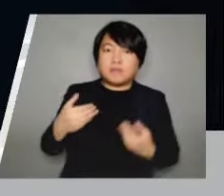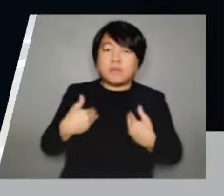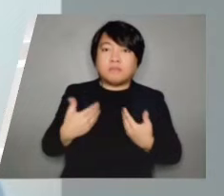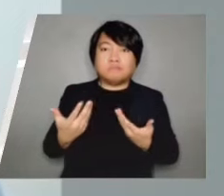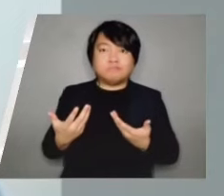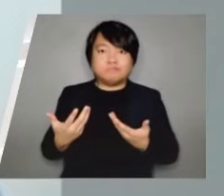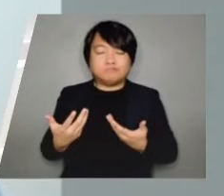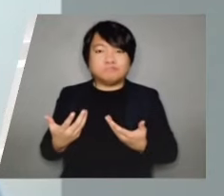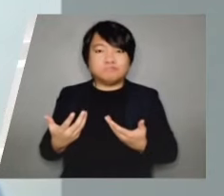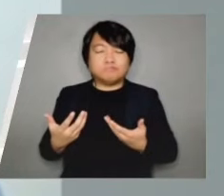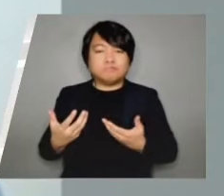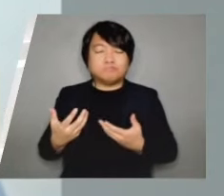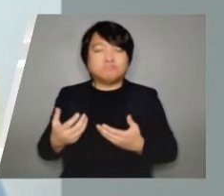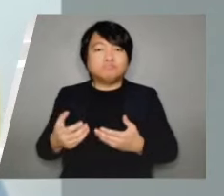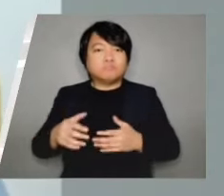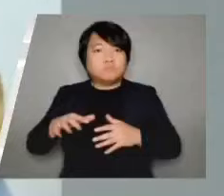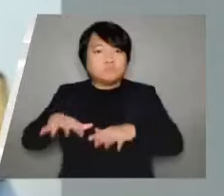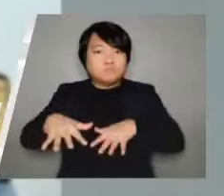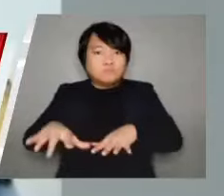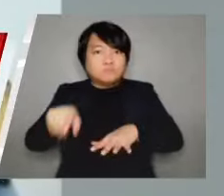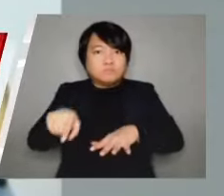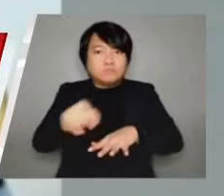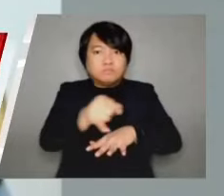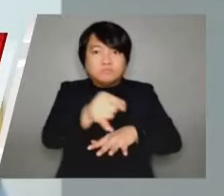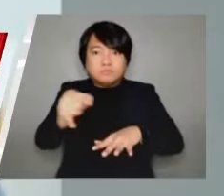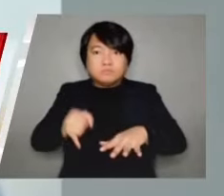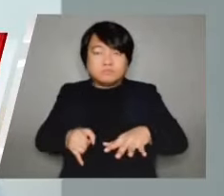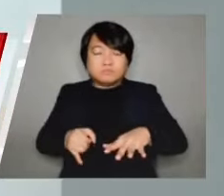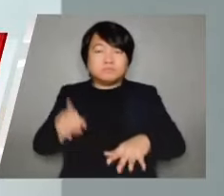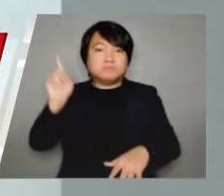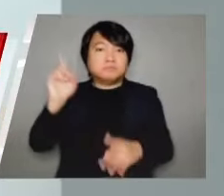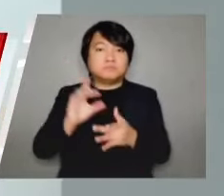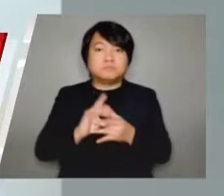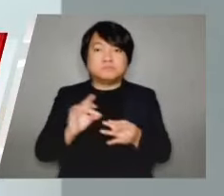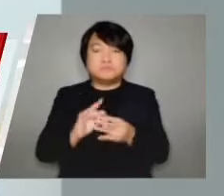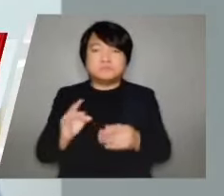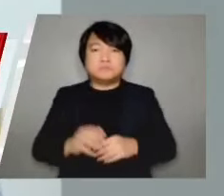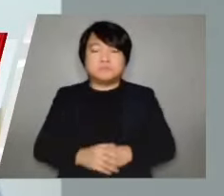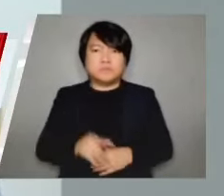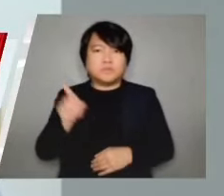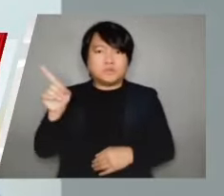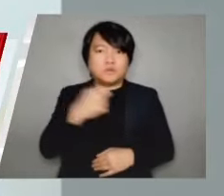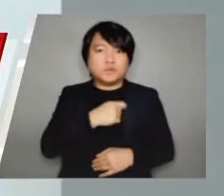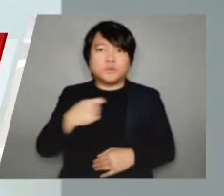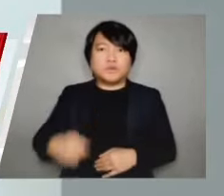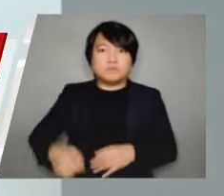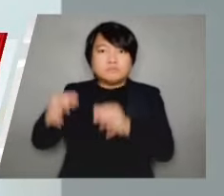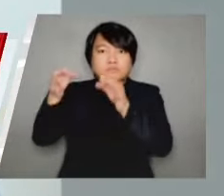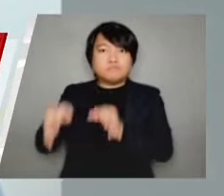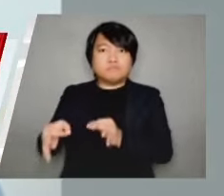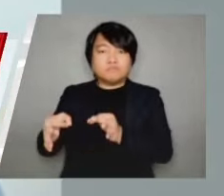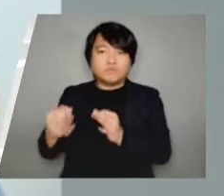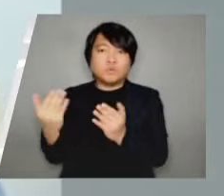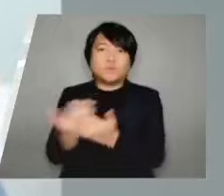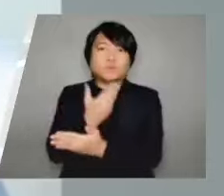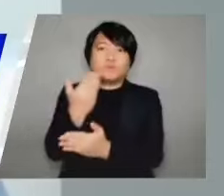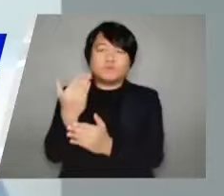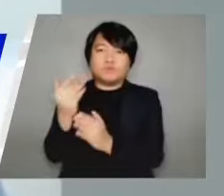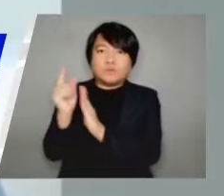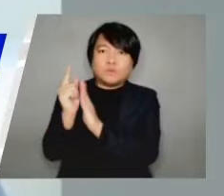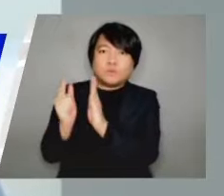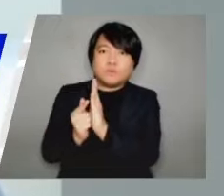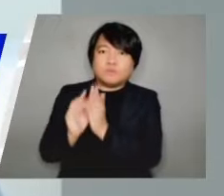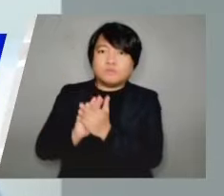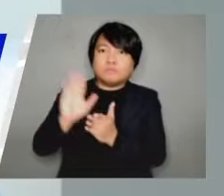shoal. Hindi sa dinadownplay po itong bagong regulation ng China. Kung talagang they're going to